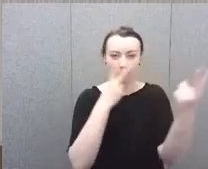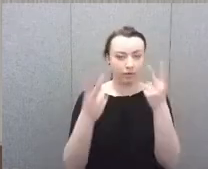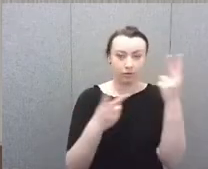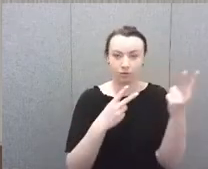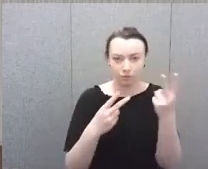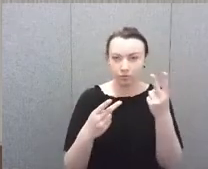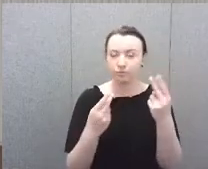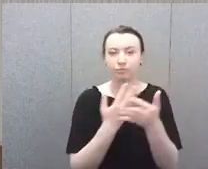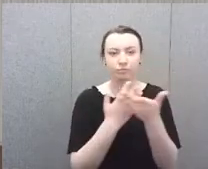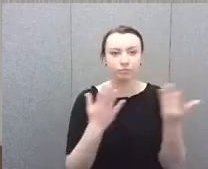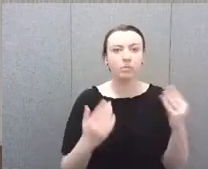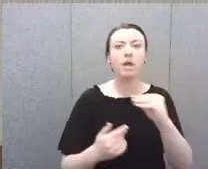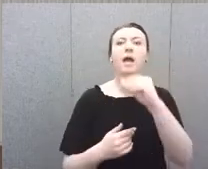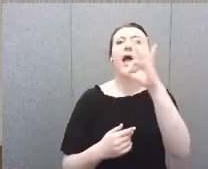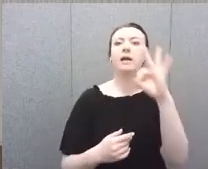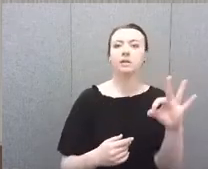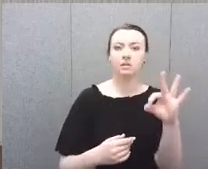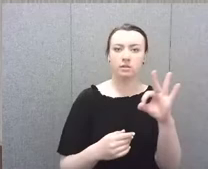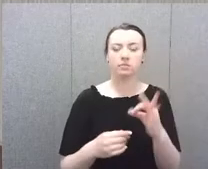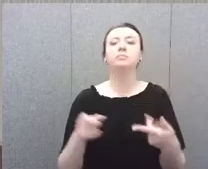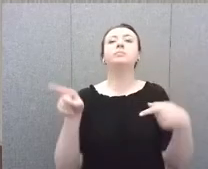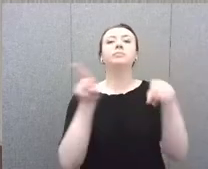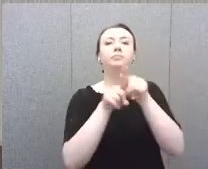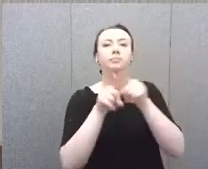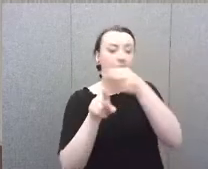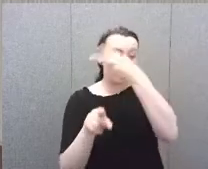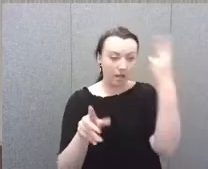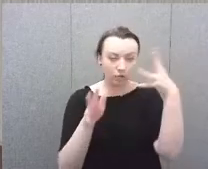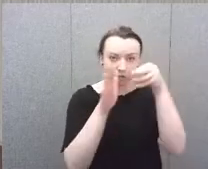страшные виды с разных мест мира.